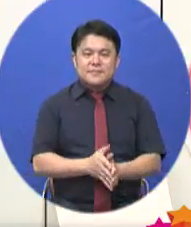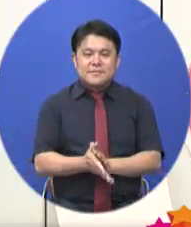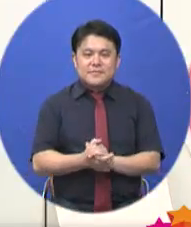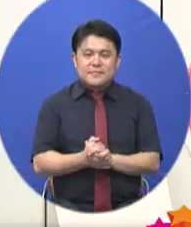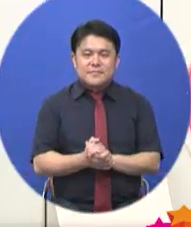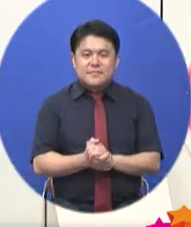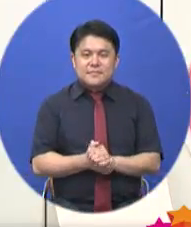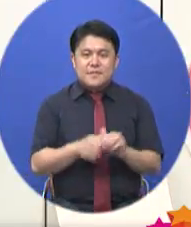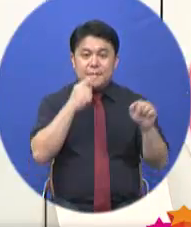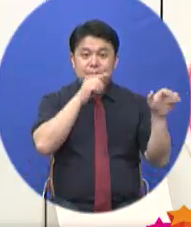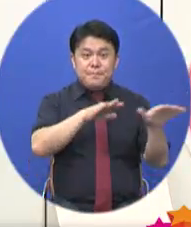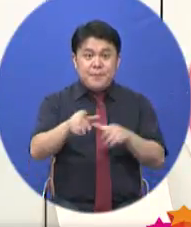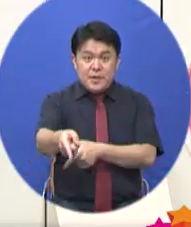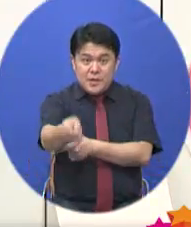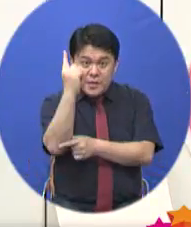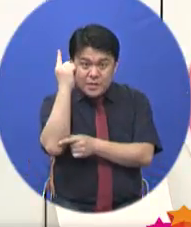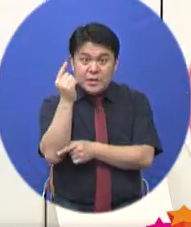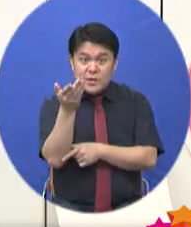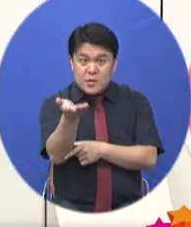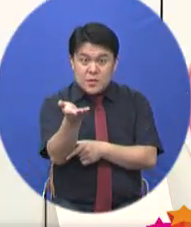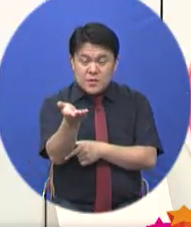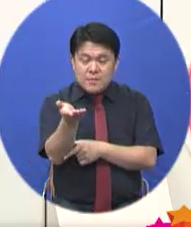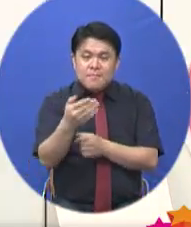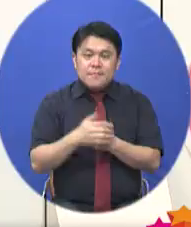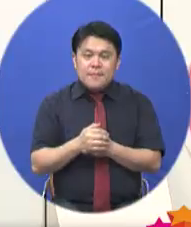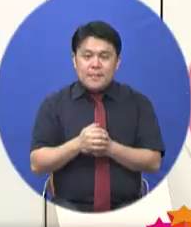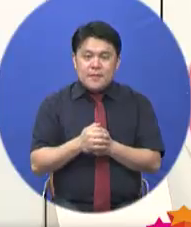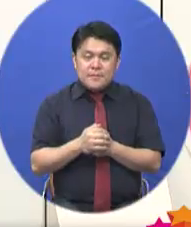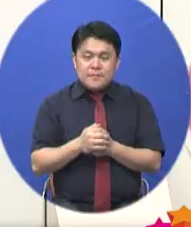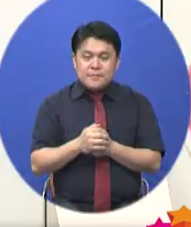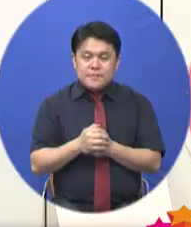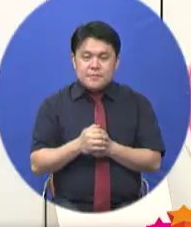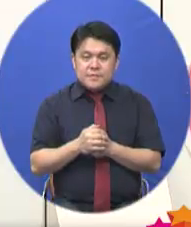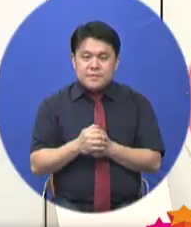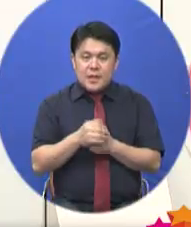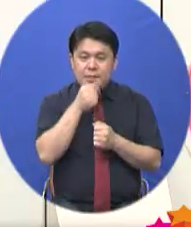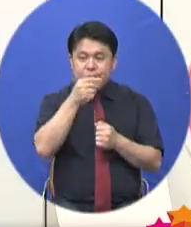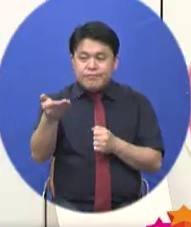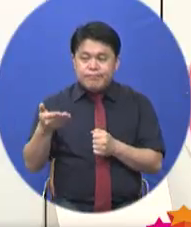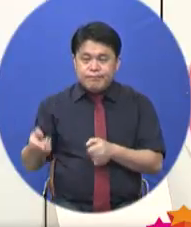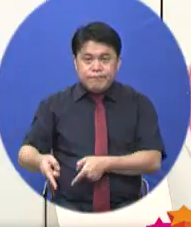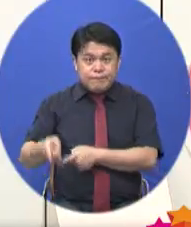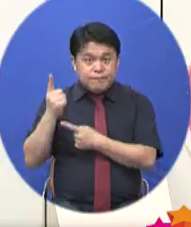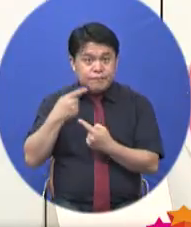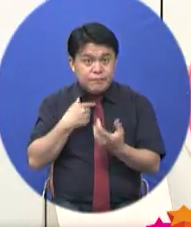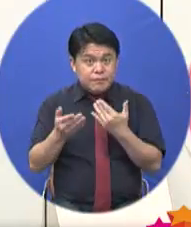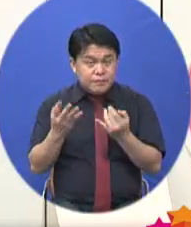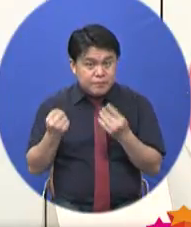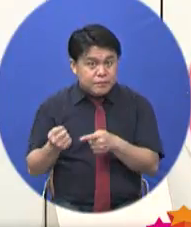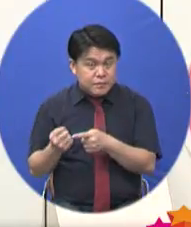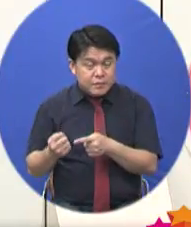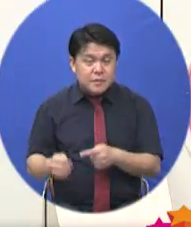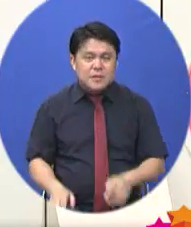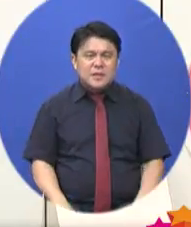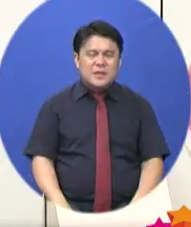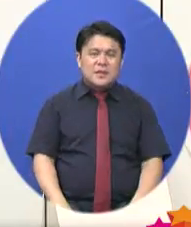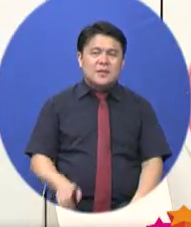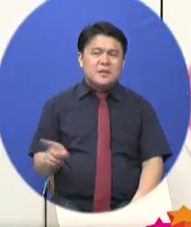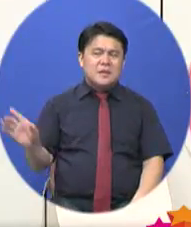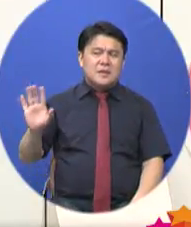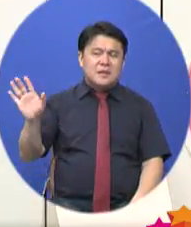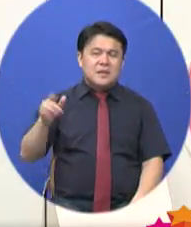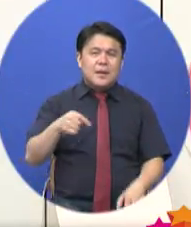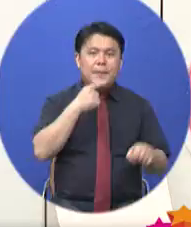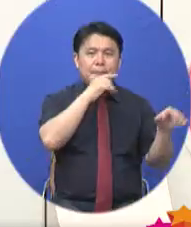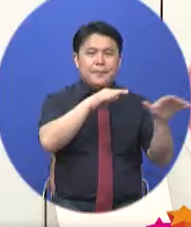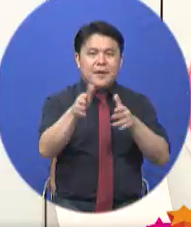거 구경하죠. 바다 낚시가 이렇게 민물 낚시는 어떻게 해보셨어요? 아, 민물 낚시는 안